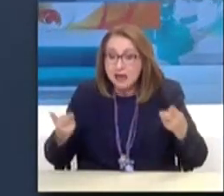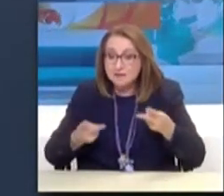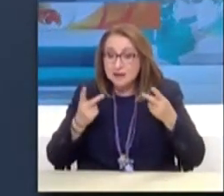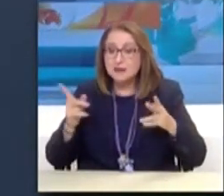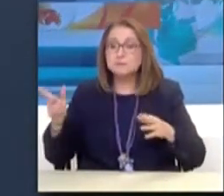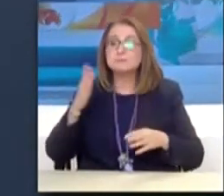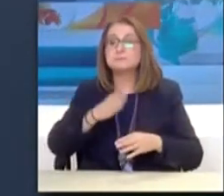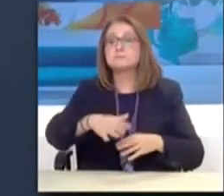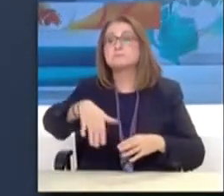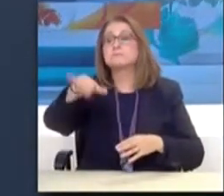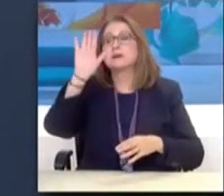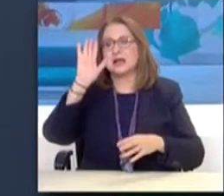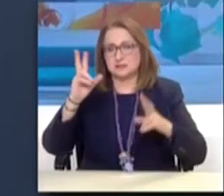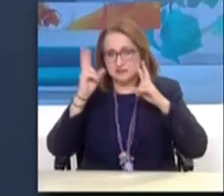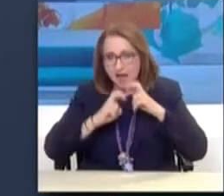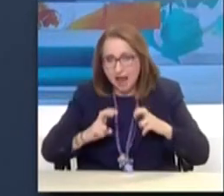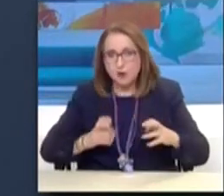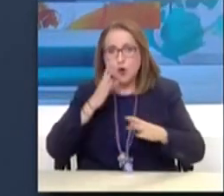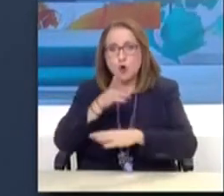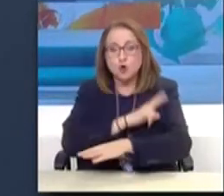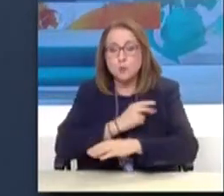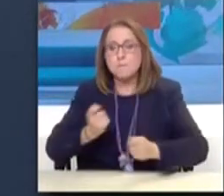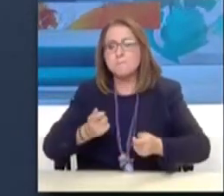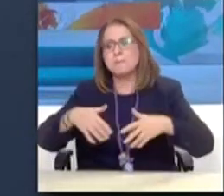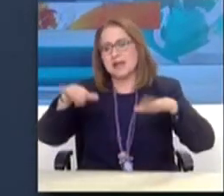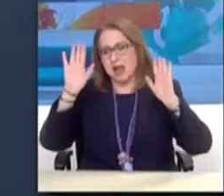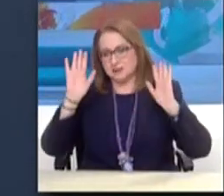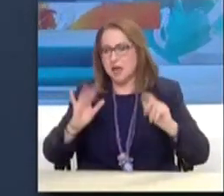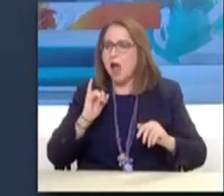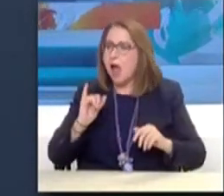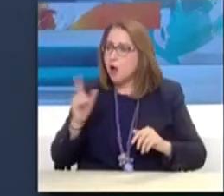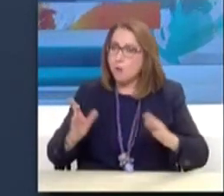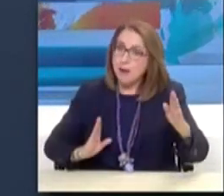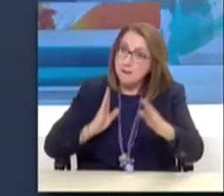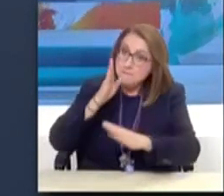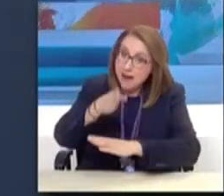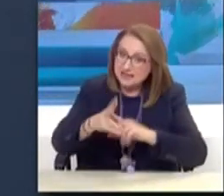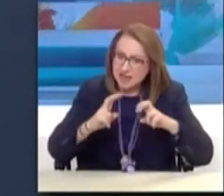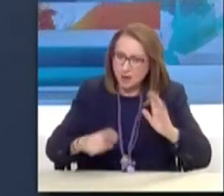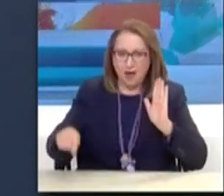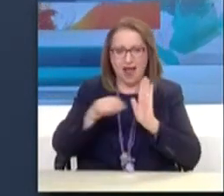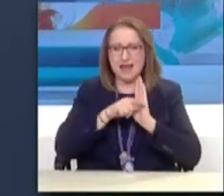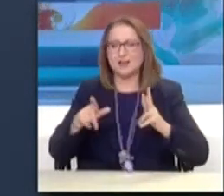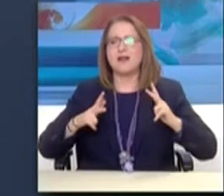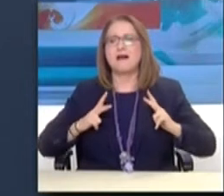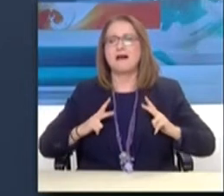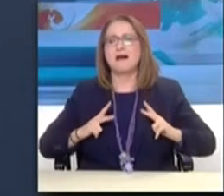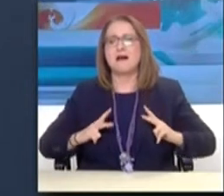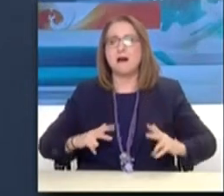συστήνεται. Επιπλέον, αρνητικός έλεγχος δεν αποκλείει την πιθανότητα να είναι κανείς στην περίοδο επώασης του